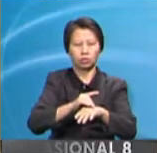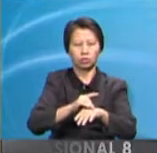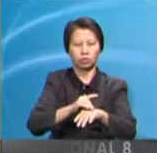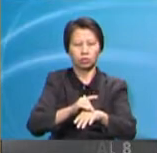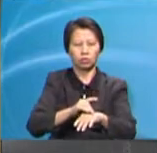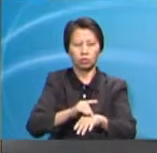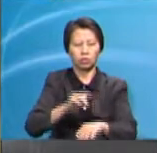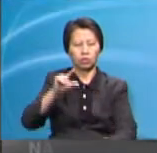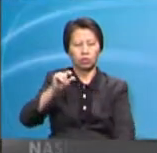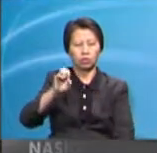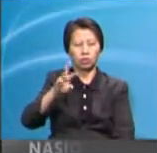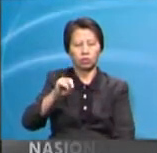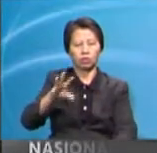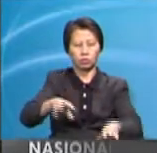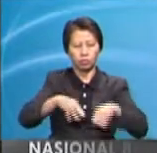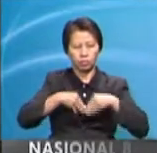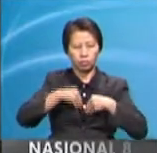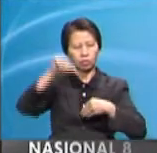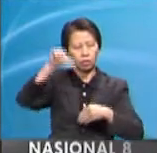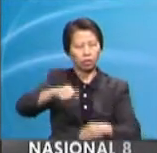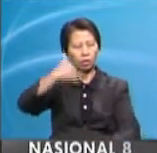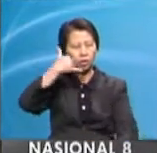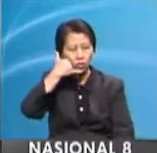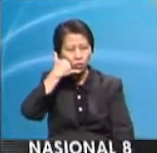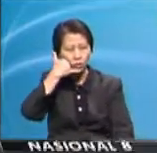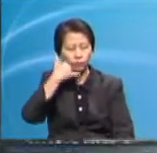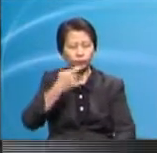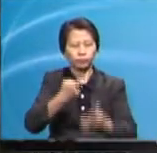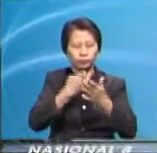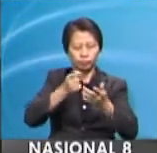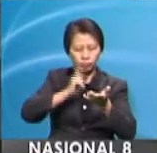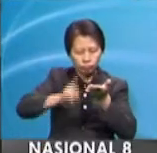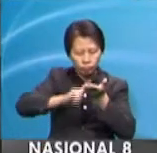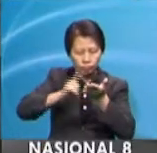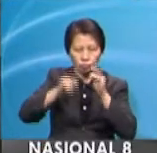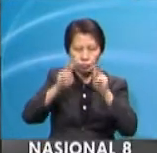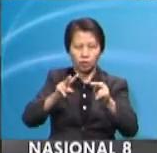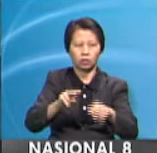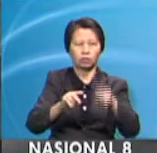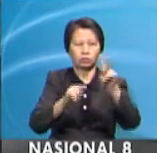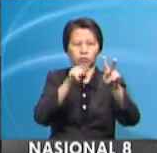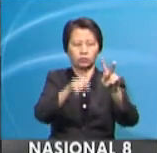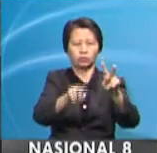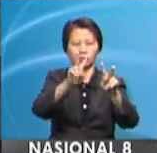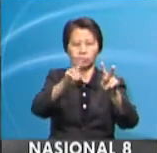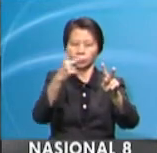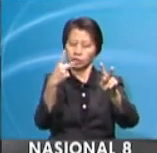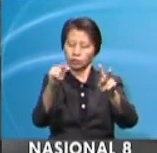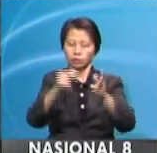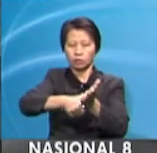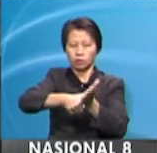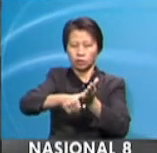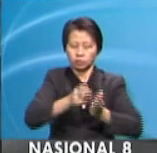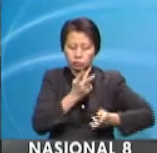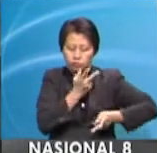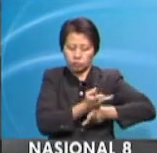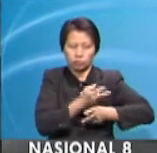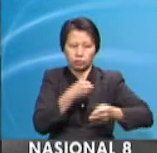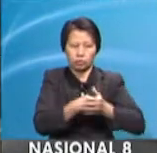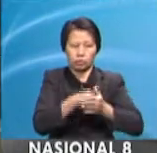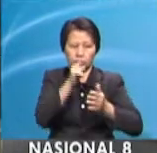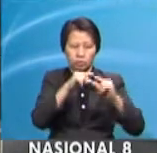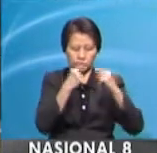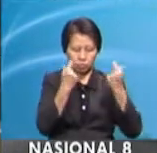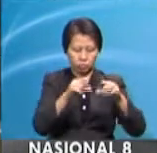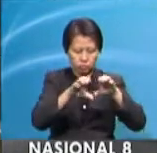Selangor di mana penerima gagal dihubungi hasil pemeriksaan mendapati lebih 2.2 kg dadah disimpan dalam satu